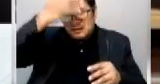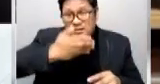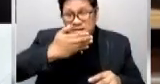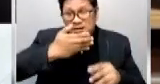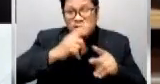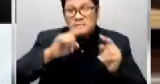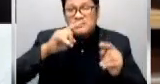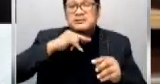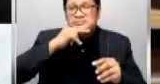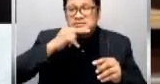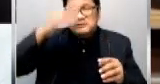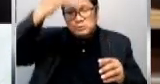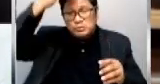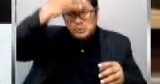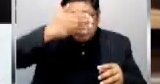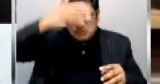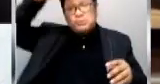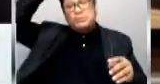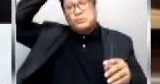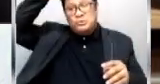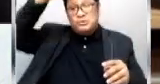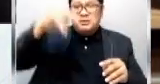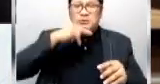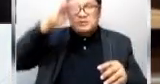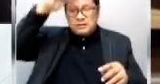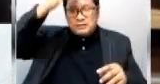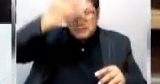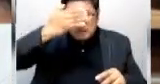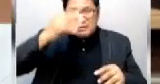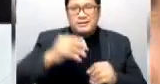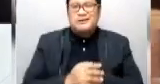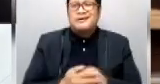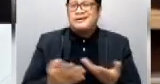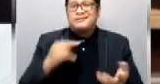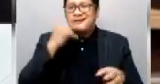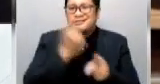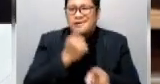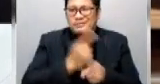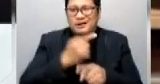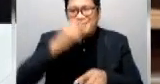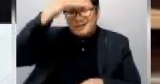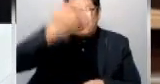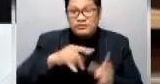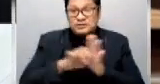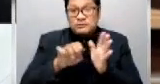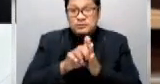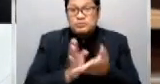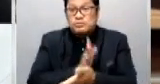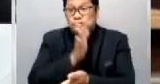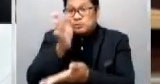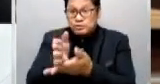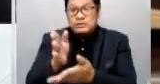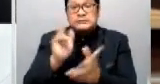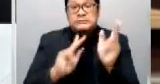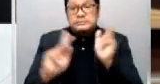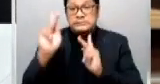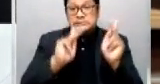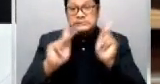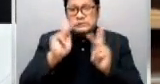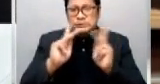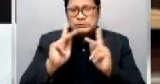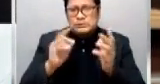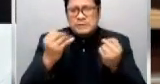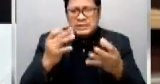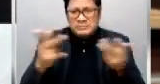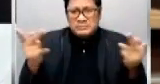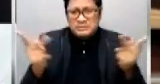at sa ilong at sa bibig. Marami tayong nakikita po pumupunta sa mga matataong lugar at ang iba't iba pa